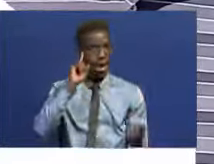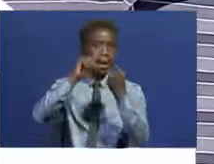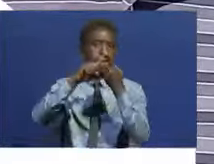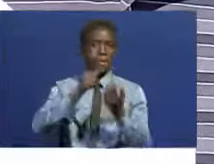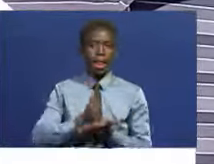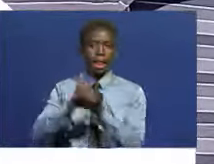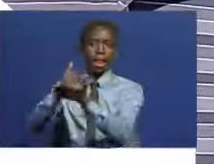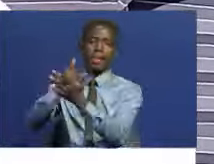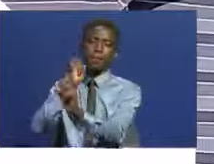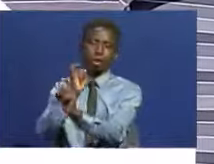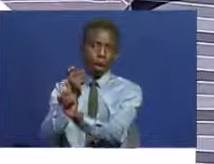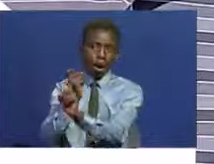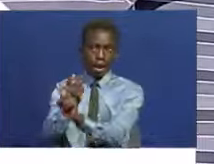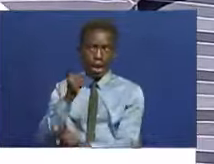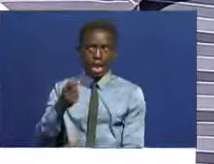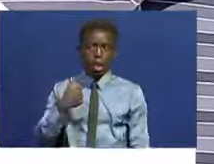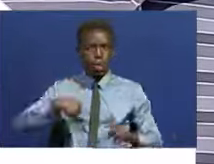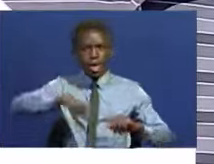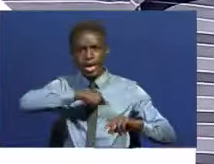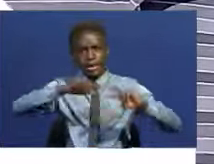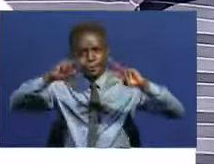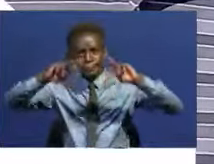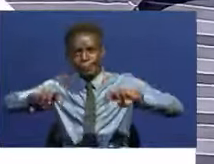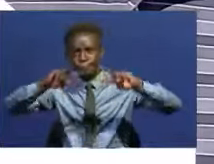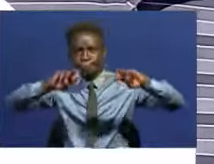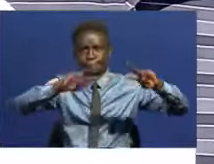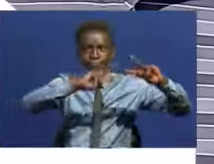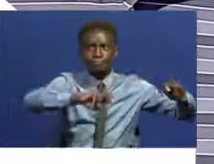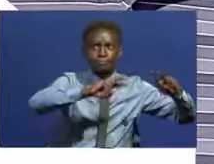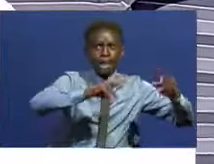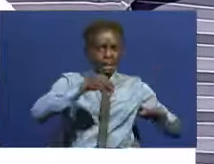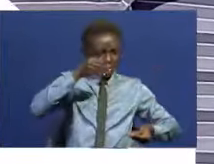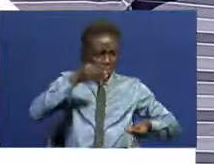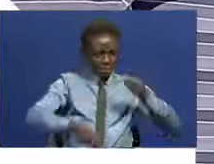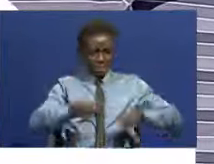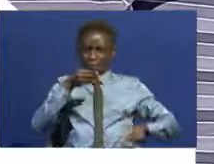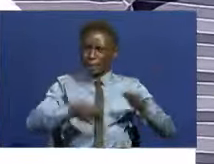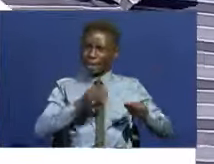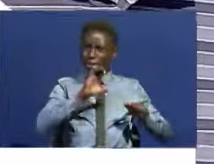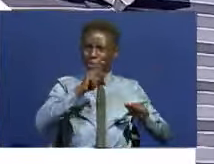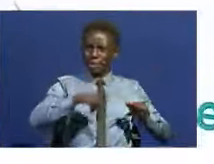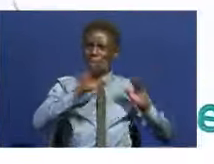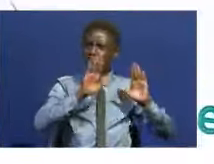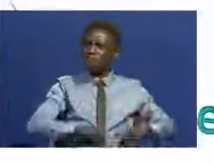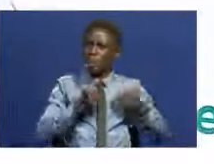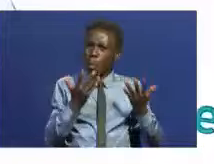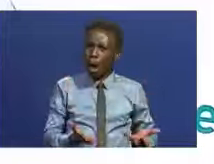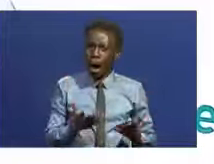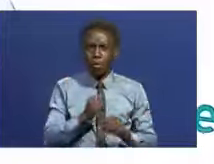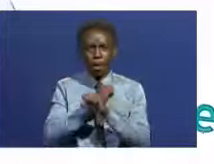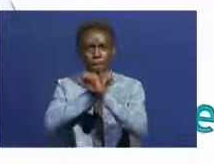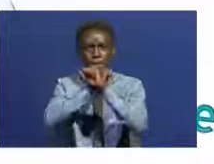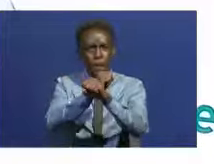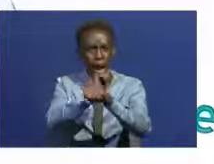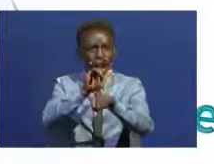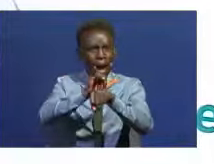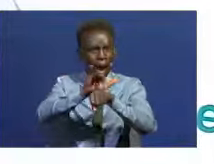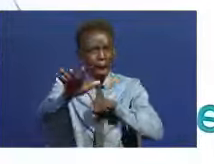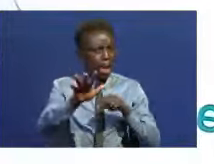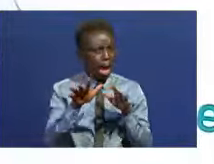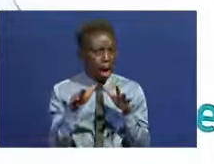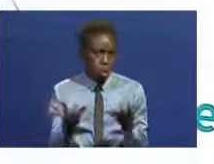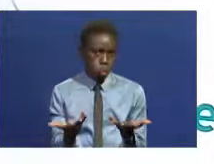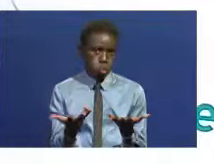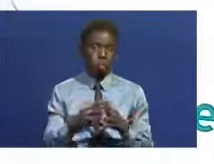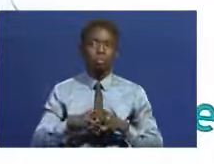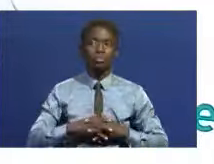ni sababu gani ambazo kwamba zinaleta ulemavu, je zinaweza zikakingwa mapema. Manaki tunaona kwamba unyanyapaa